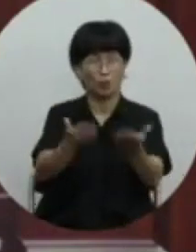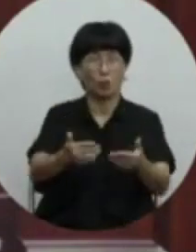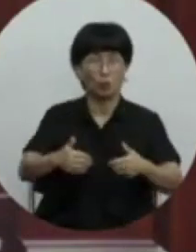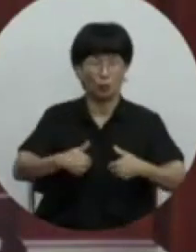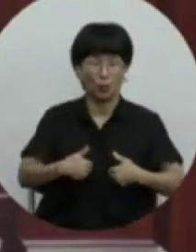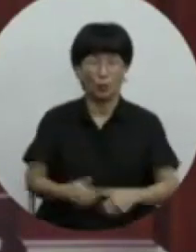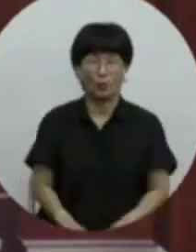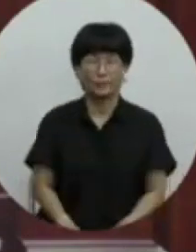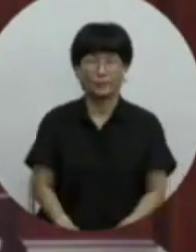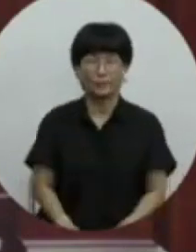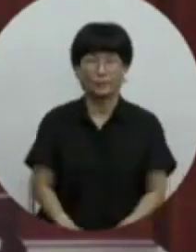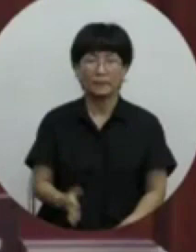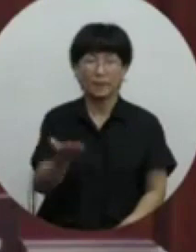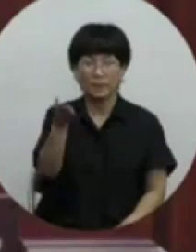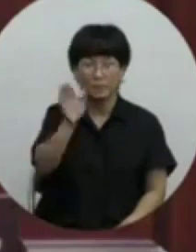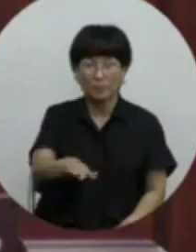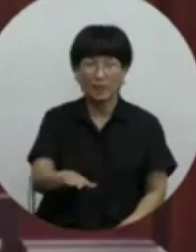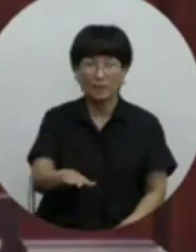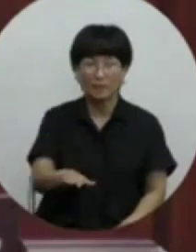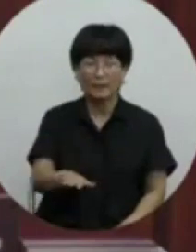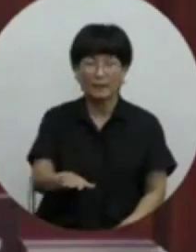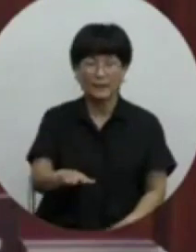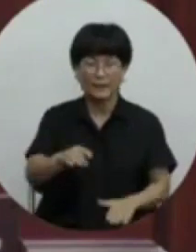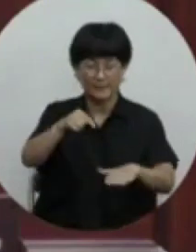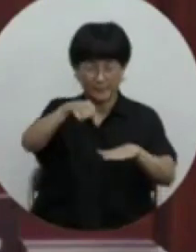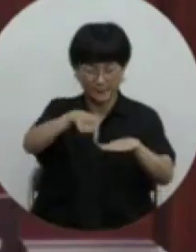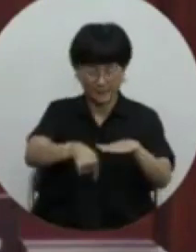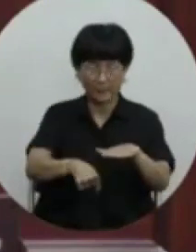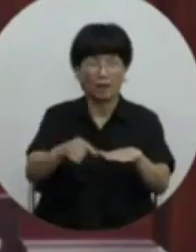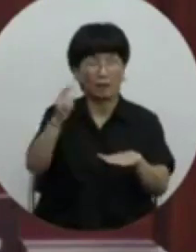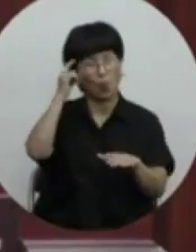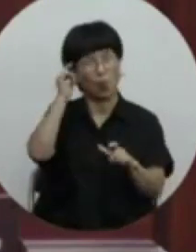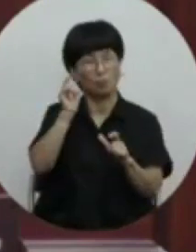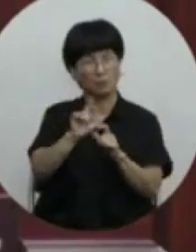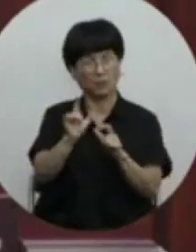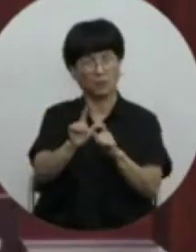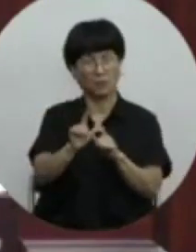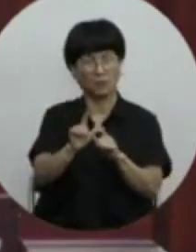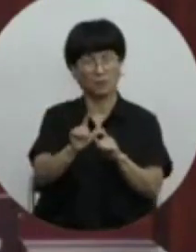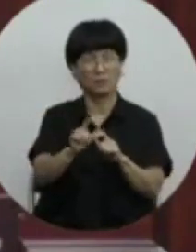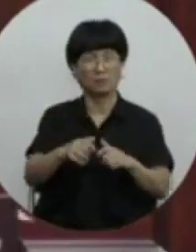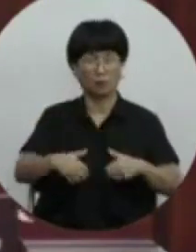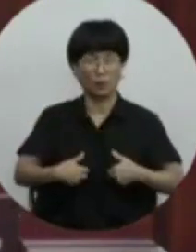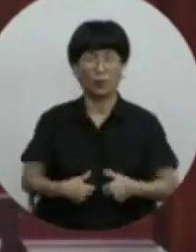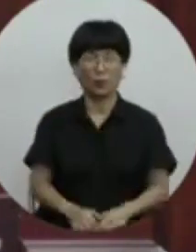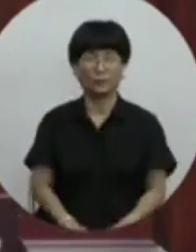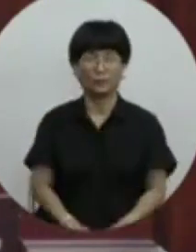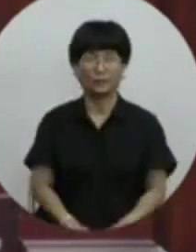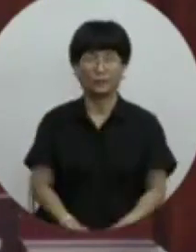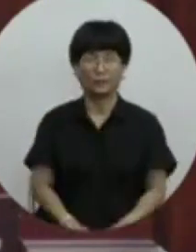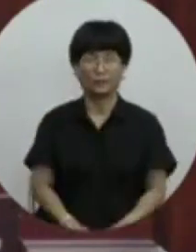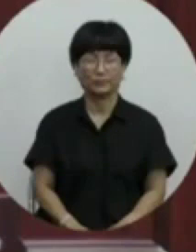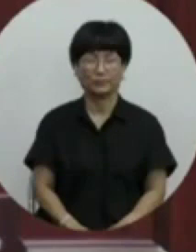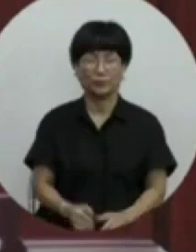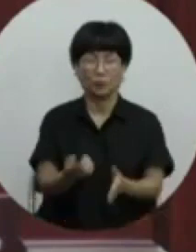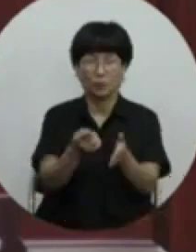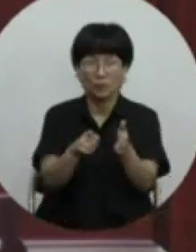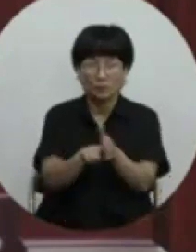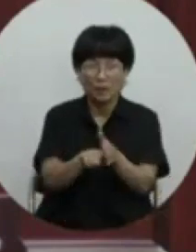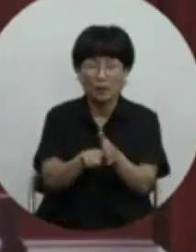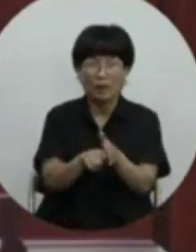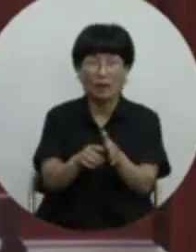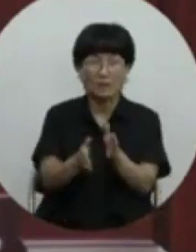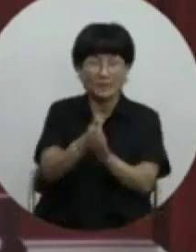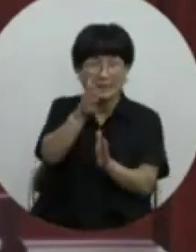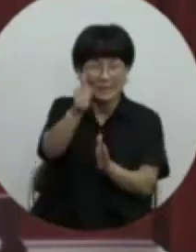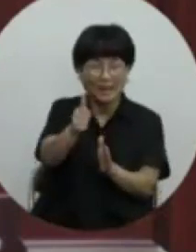것입니다. 다만 심도 있는 논의가 충분히 이루어져야 한다는 것을 강조하고 싶습니다. 그러기 위해서는 우선